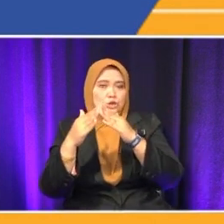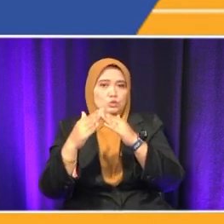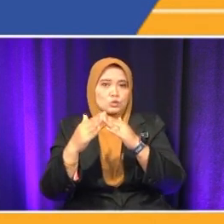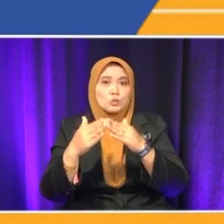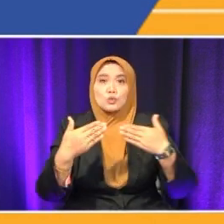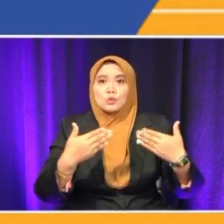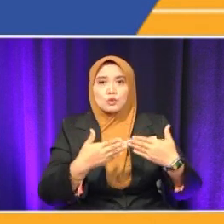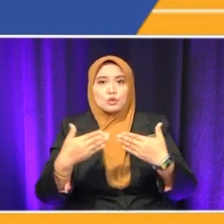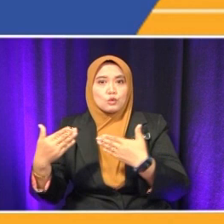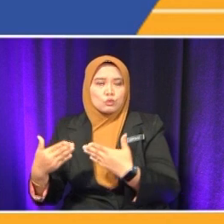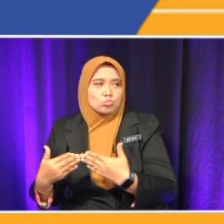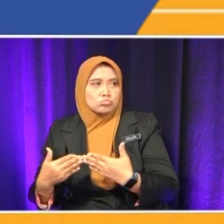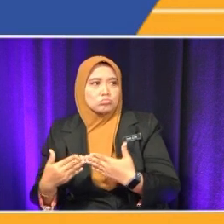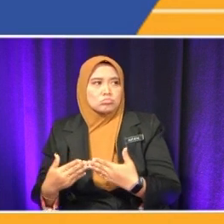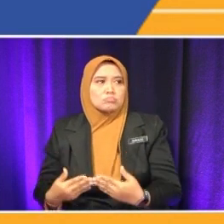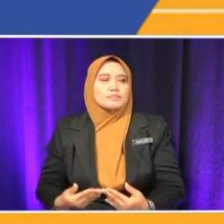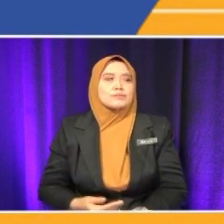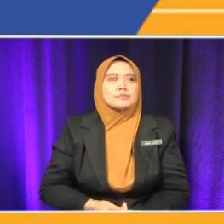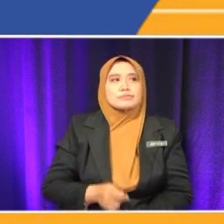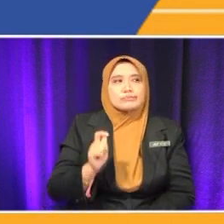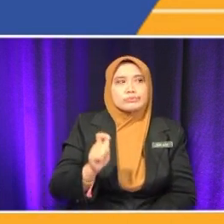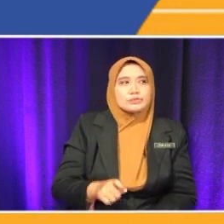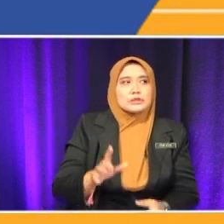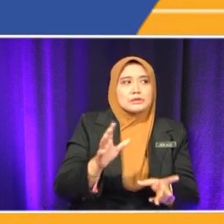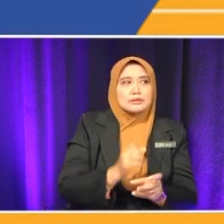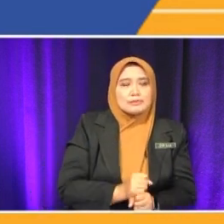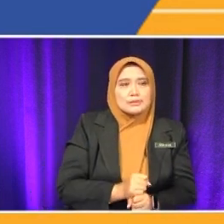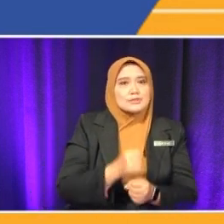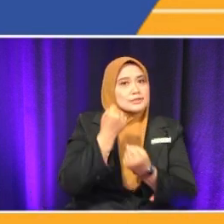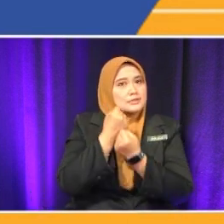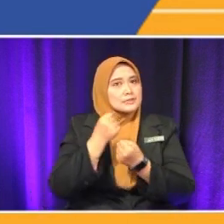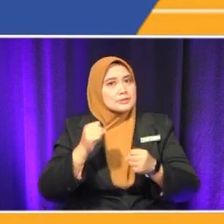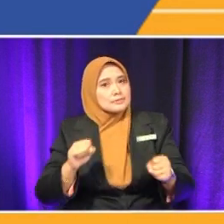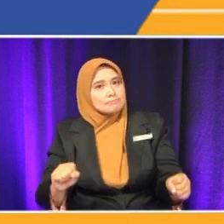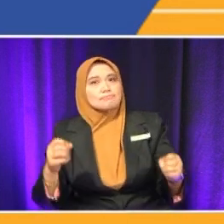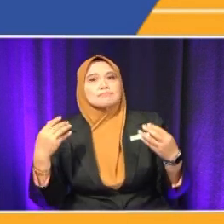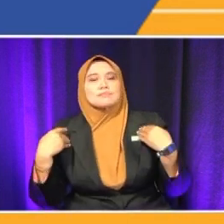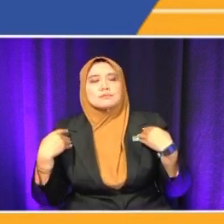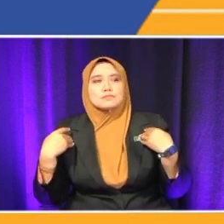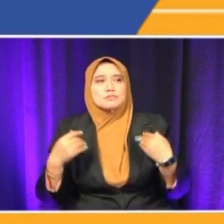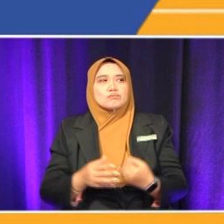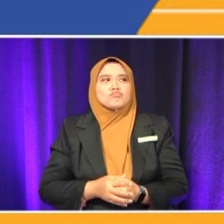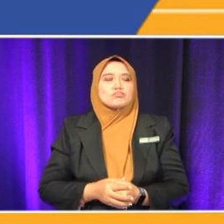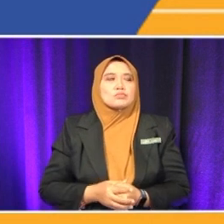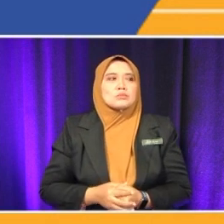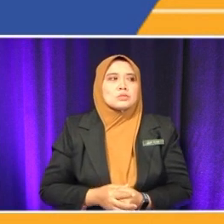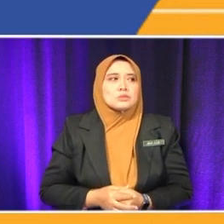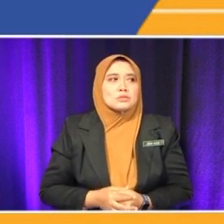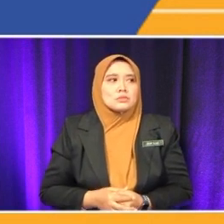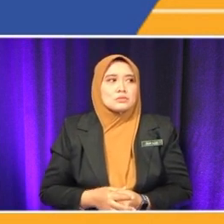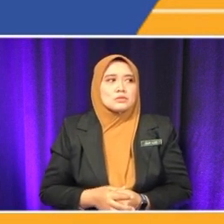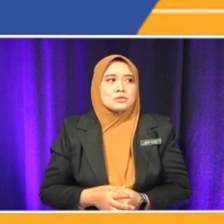dan juga QR, tiada pilihan lain. Memang kena ambil yang sedia ada. Okey. Kemudian di antara P,